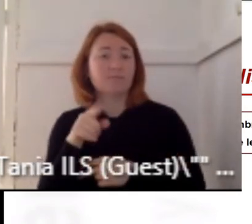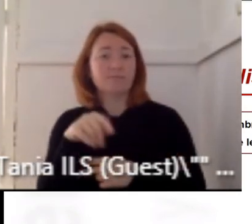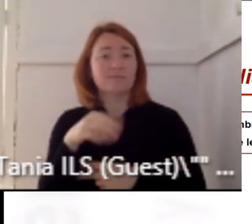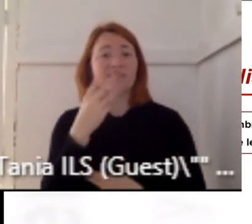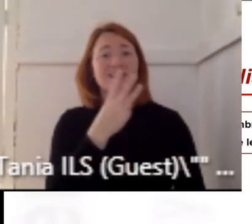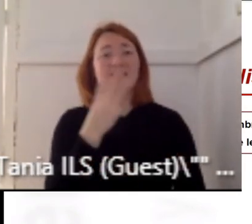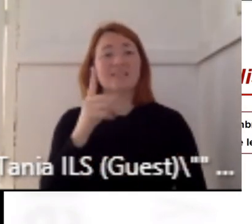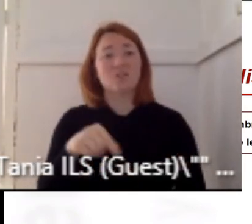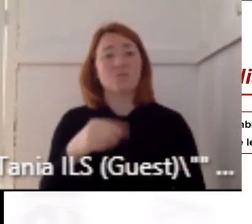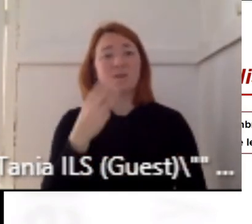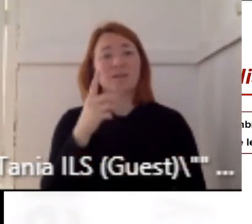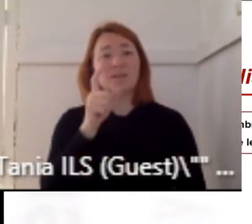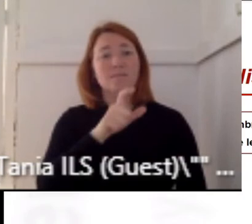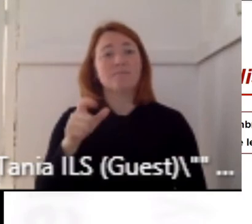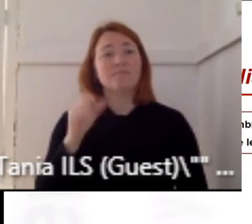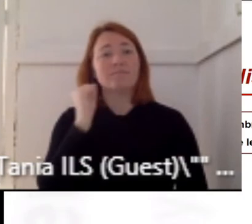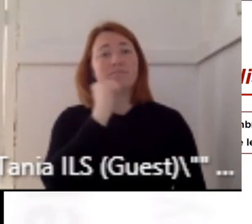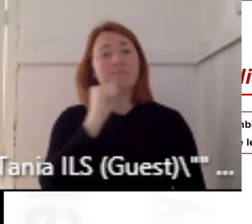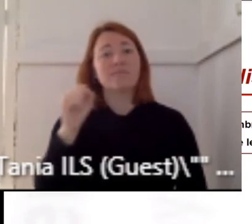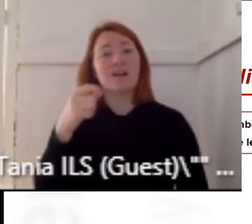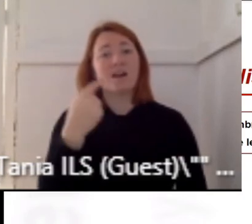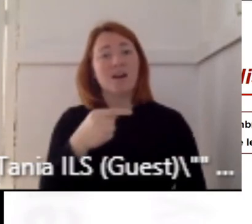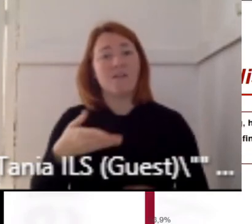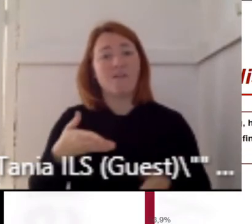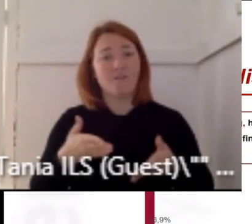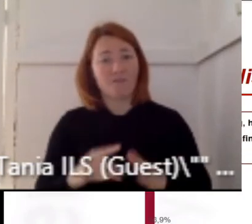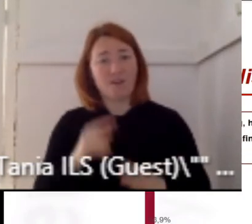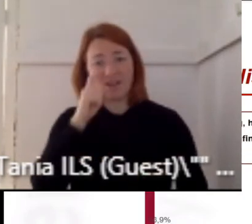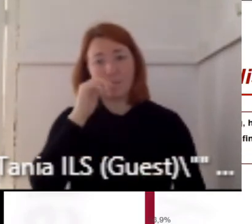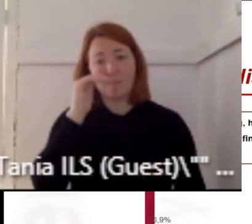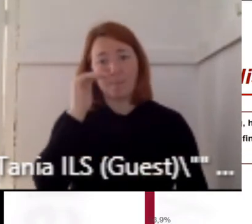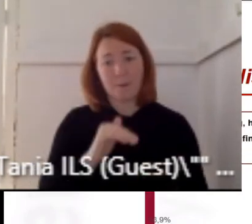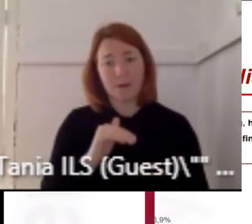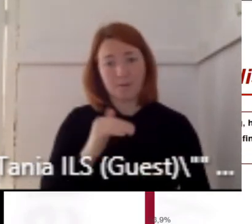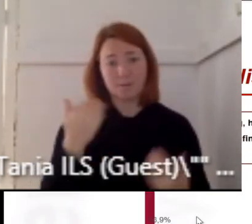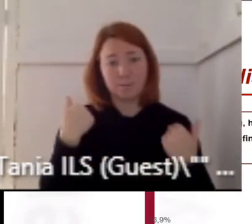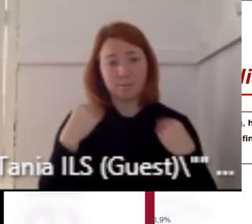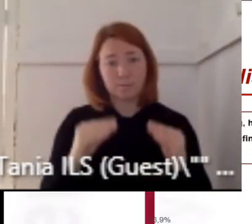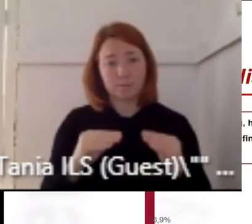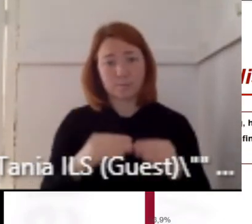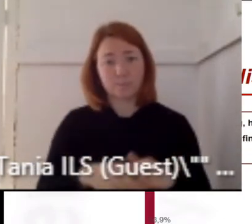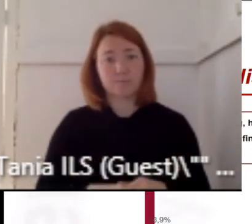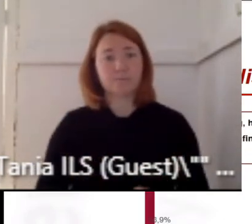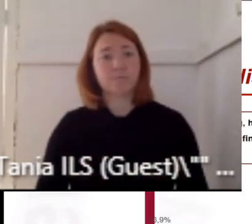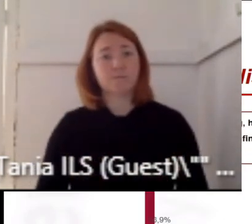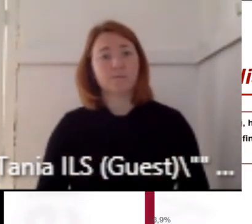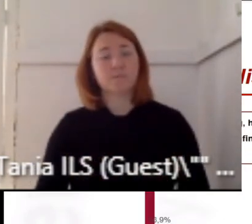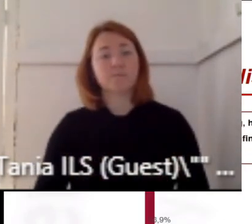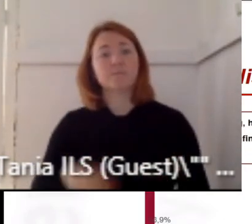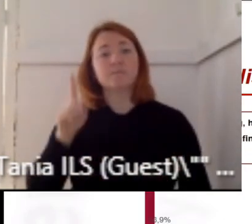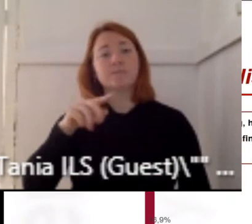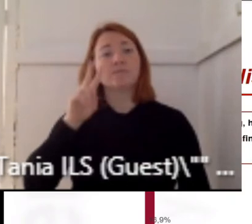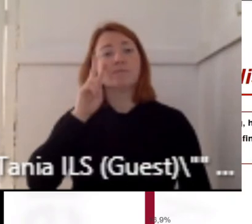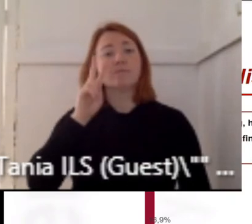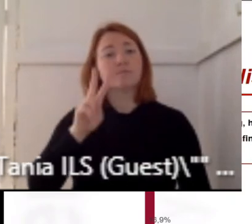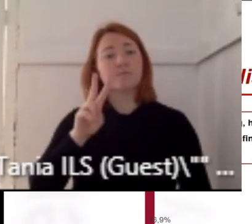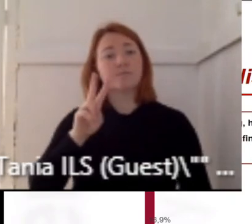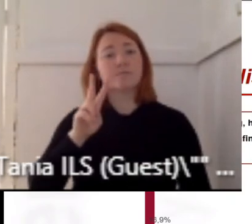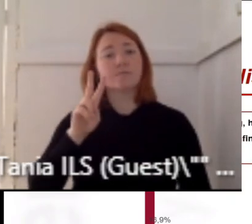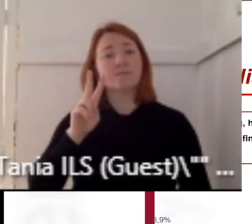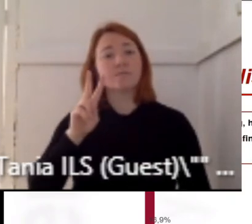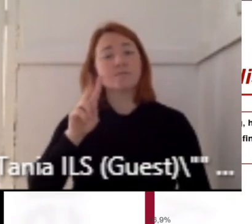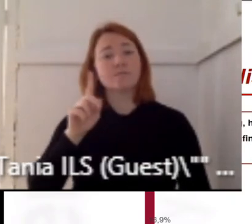les dones assassinades tenien fills i filles menors a càrrec, i veiem que que hi va haver una